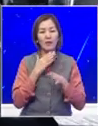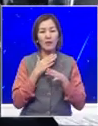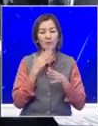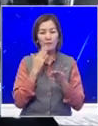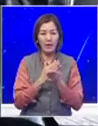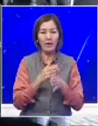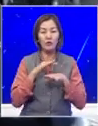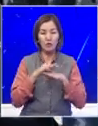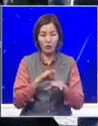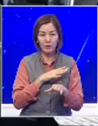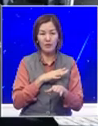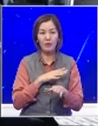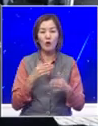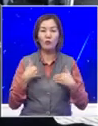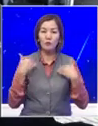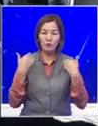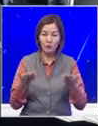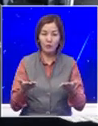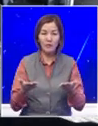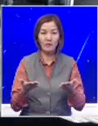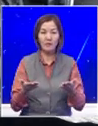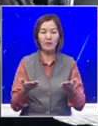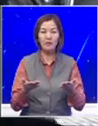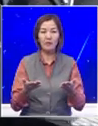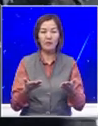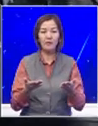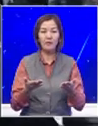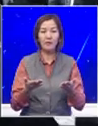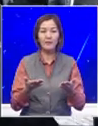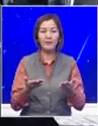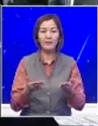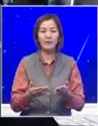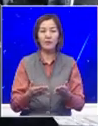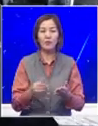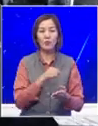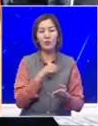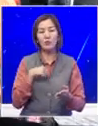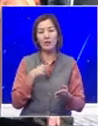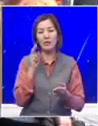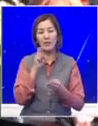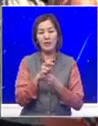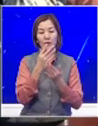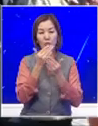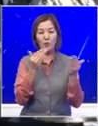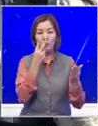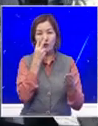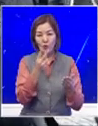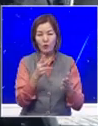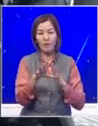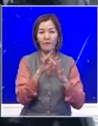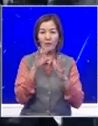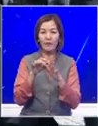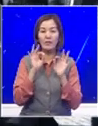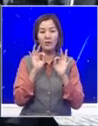күнде. Енді соны сөзбен жеткізгеннен гөрі көзбен өз қолдарымен ұстап көргенге